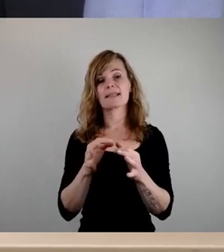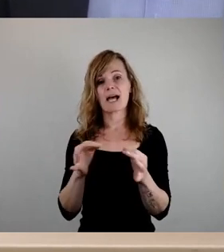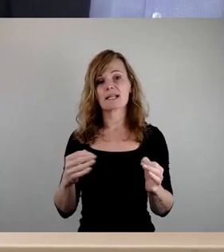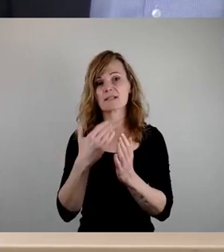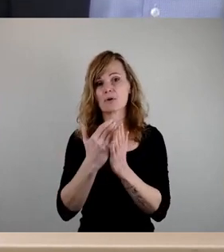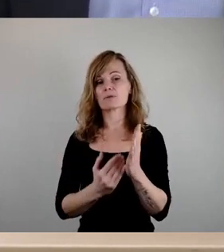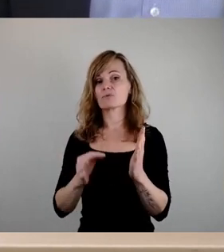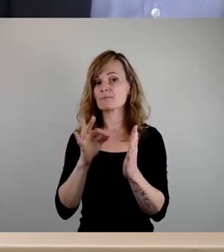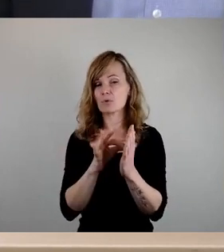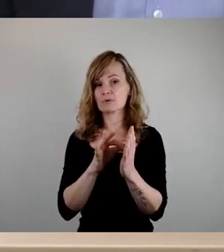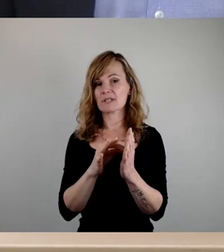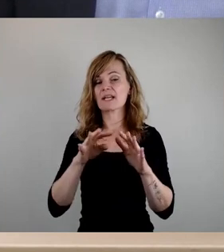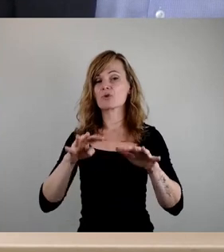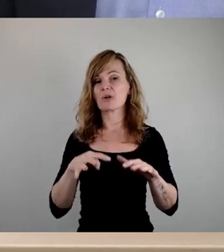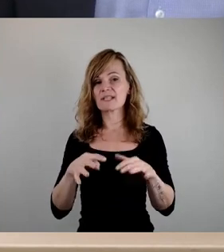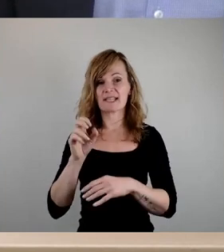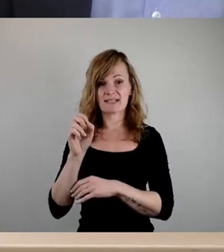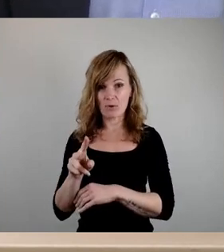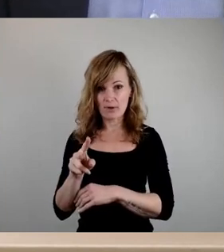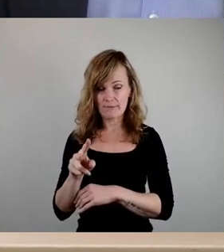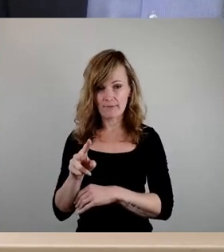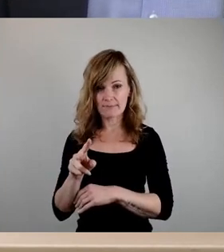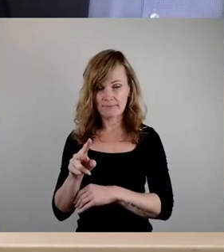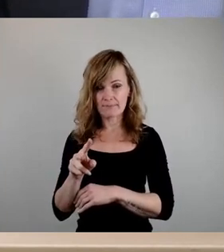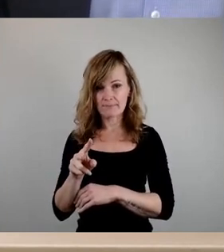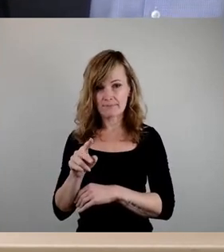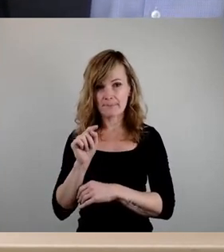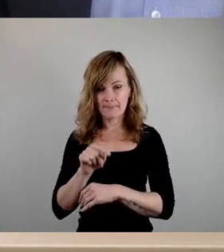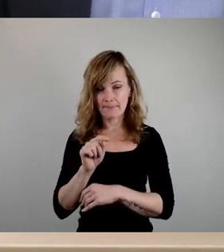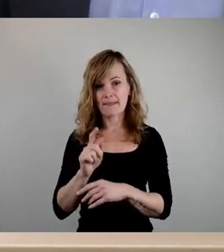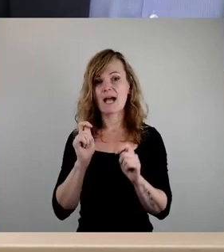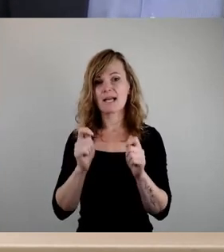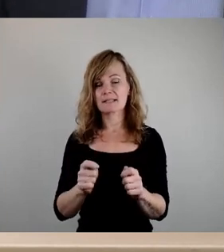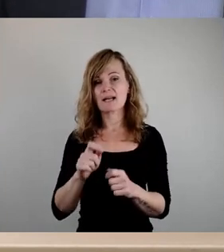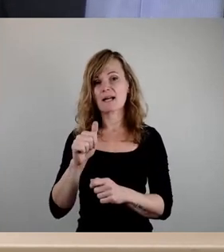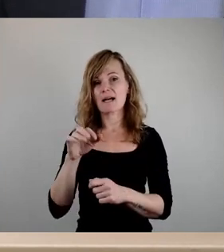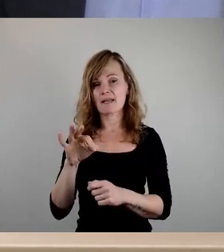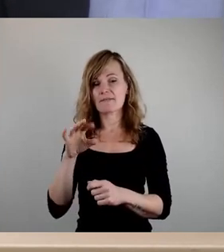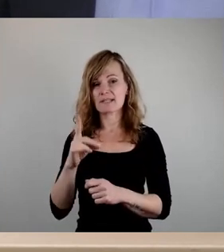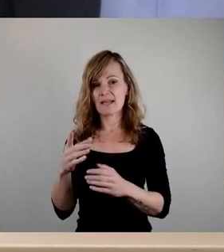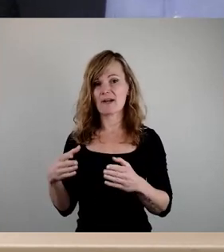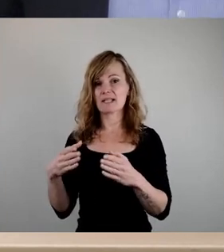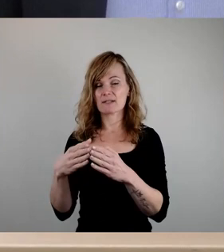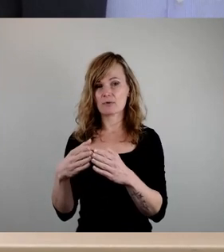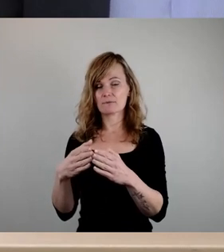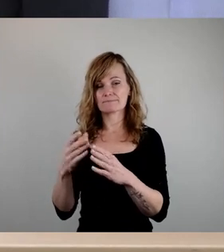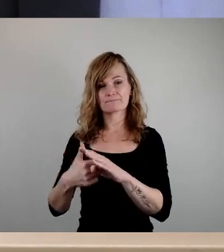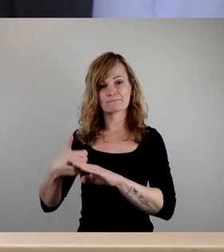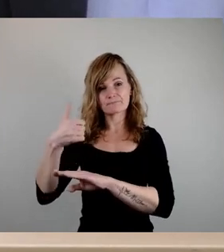Tagesordnungspunkt 19.12. Das war der Antrag AfD-Fraktion. Es gibt ein federführendes